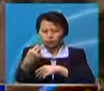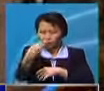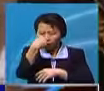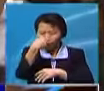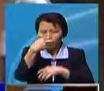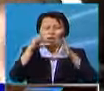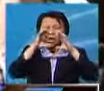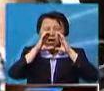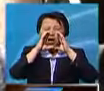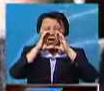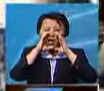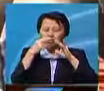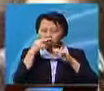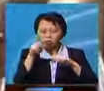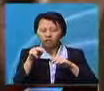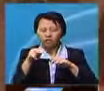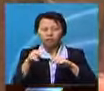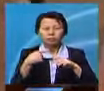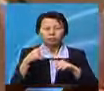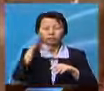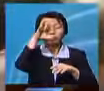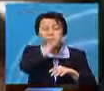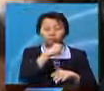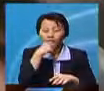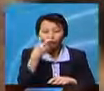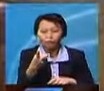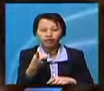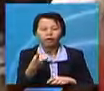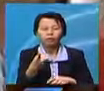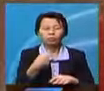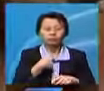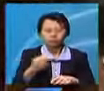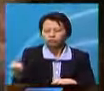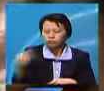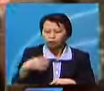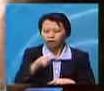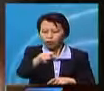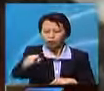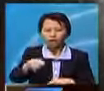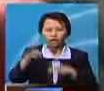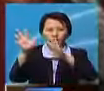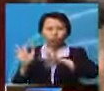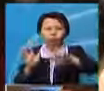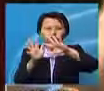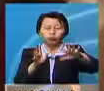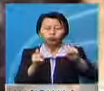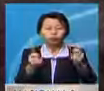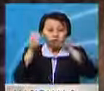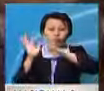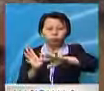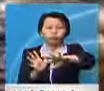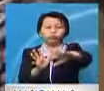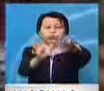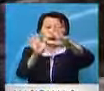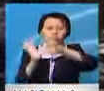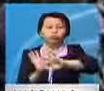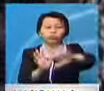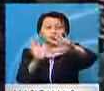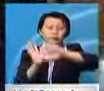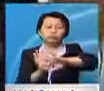kita, dia cuba jerit. Hampir. Kita miss a few second. Saya difahamkan mereka hanyut terlalu deras. Terlalu